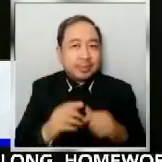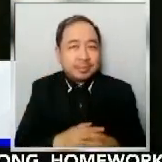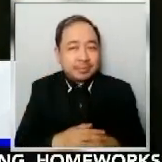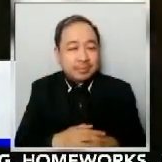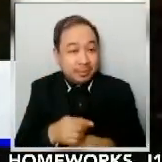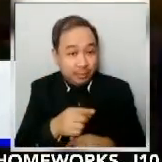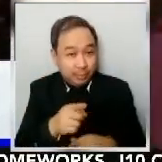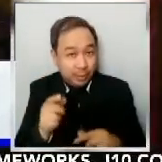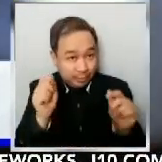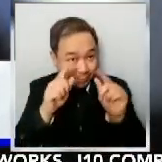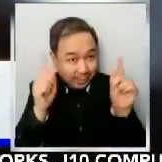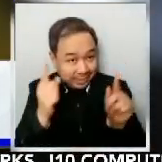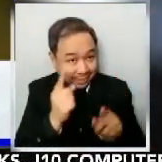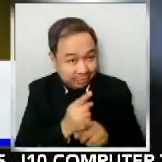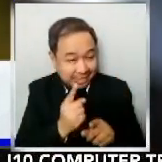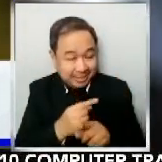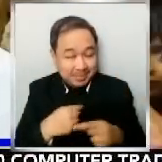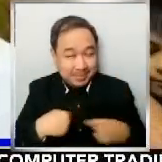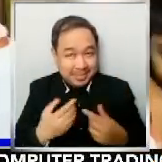dito ako.